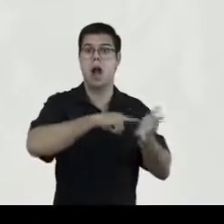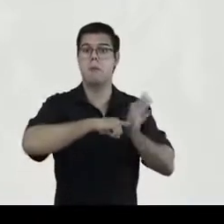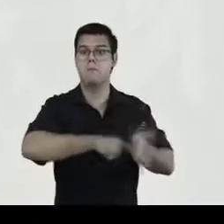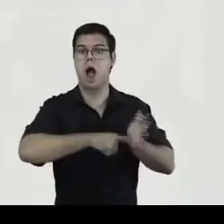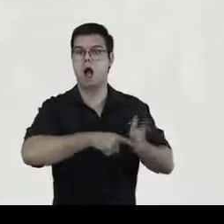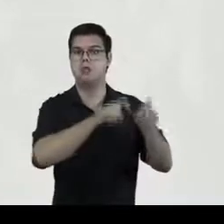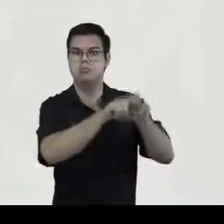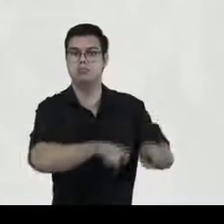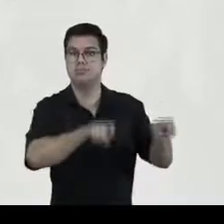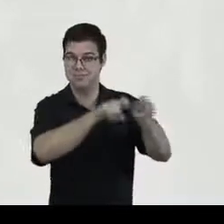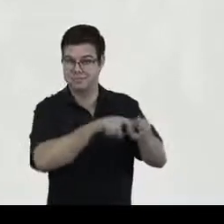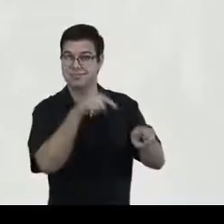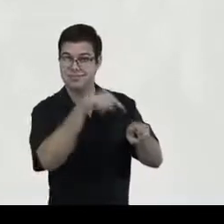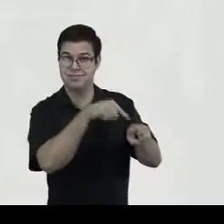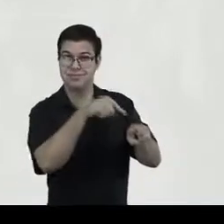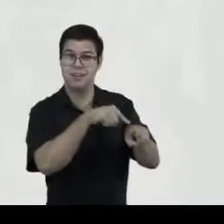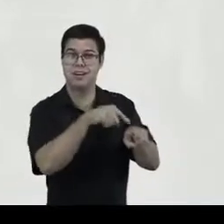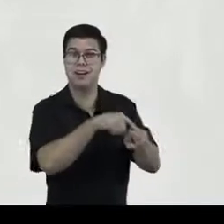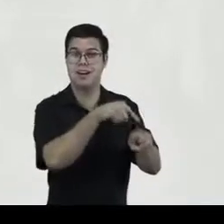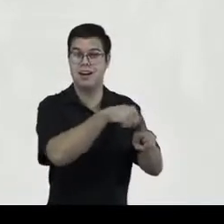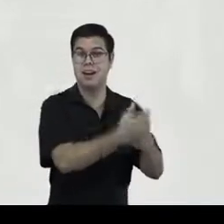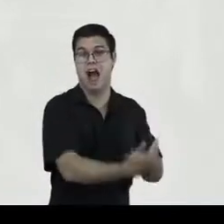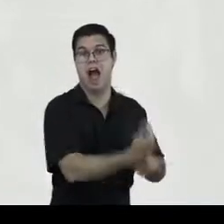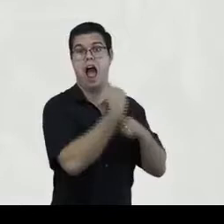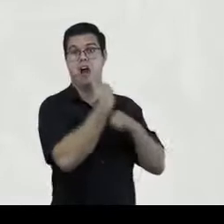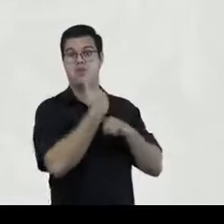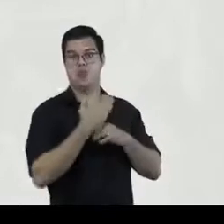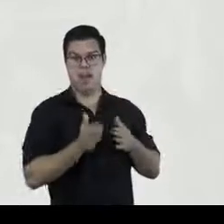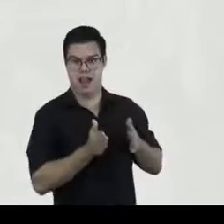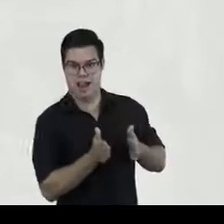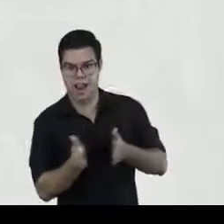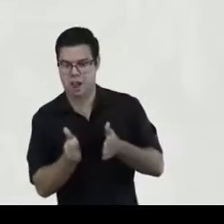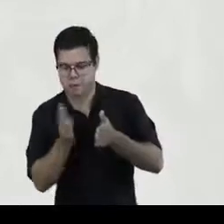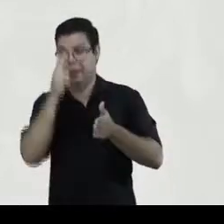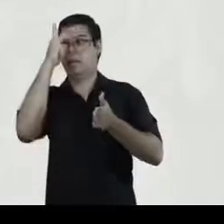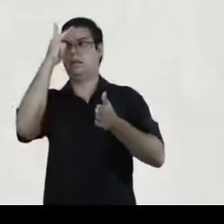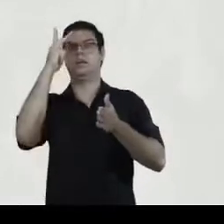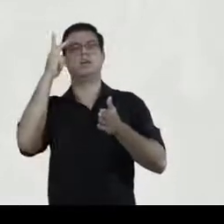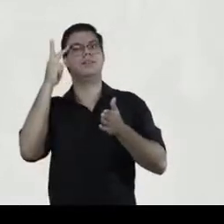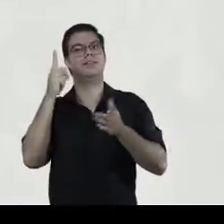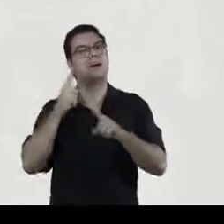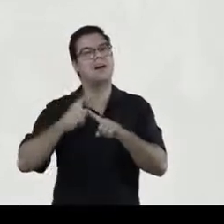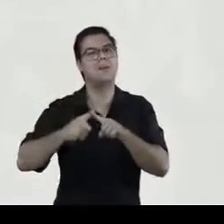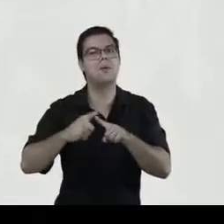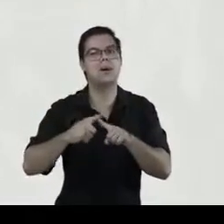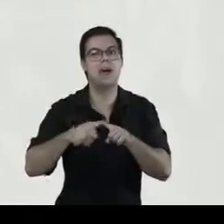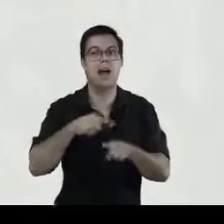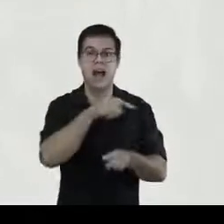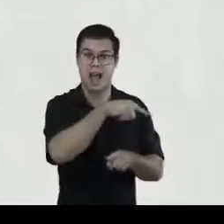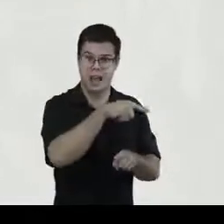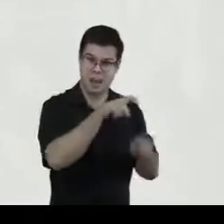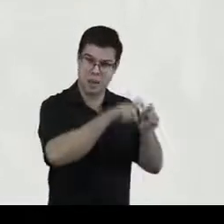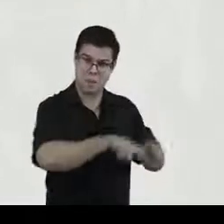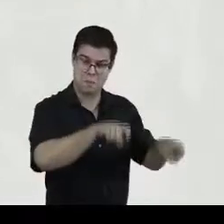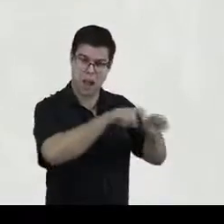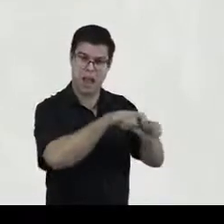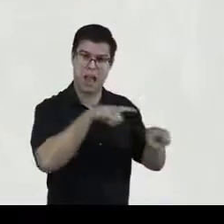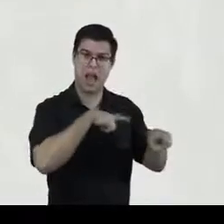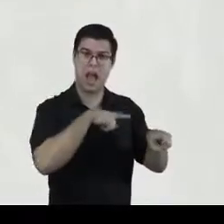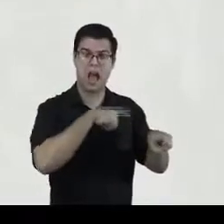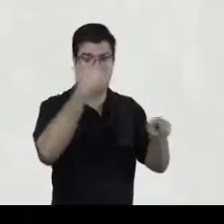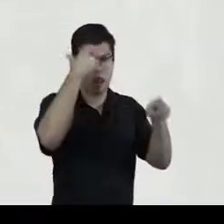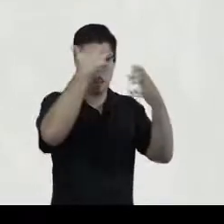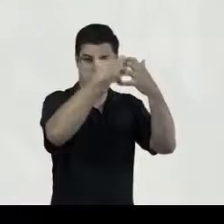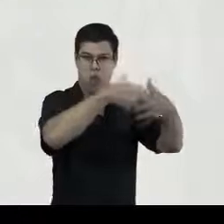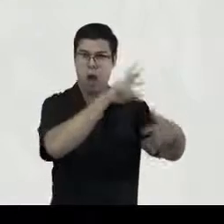nicht recht haben. Damit danke ich für Ihre Aufmerksamkeit. Dieses Bild ist ein Zufallsfund